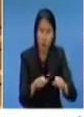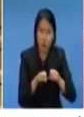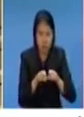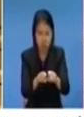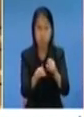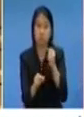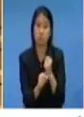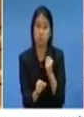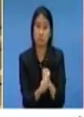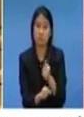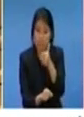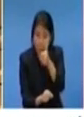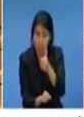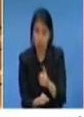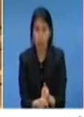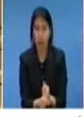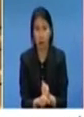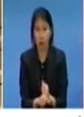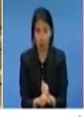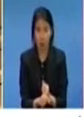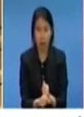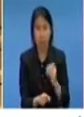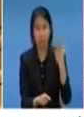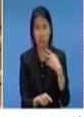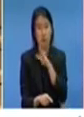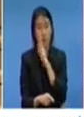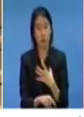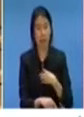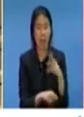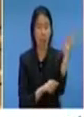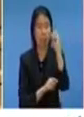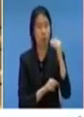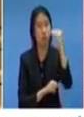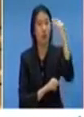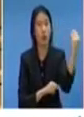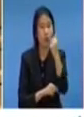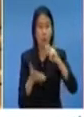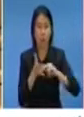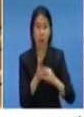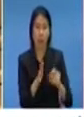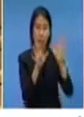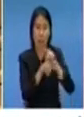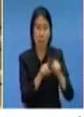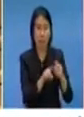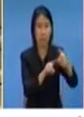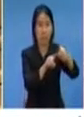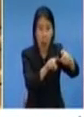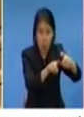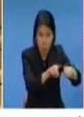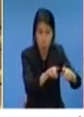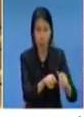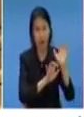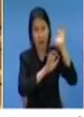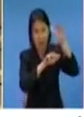าหรือท่านแยกทำอย่างนี้อ่ะครับท่านทำที่ไม้ตัวเร็วแล้วเดี๋ยวพอพรุ่งนี้ชีวมวลสังข้าวโพดชีวมวลแกล